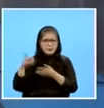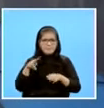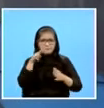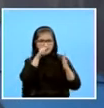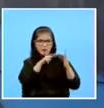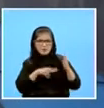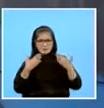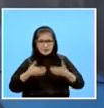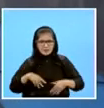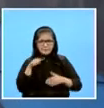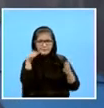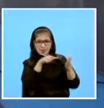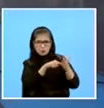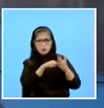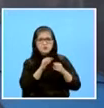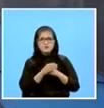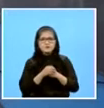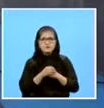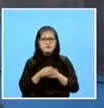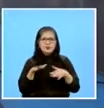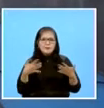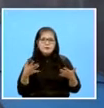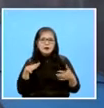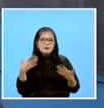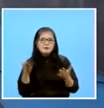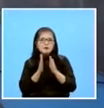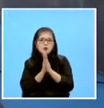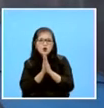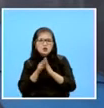Pengawas Pemilu. Gaby, keterangan apa yang disampaikan para pemohon dalam sidang?